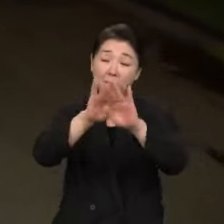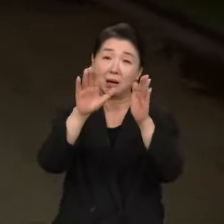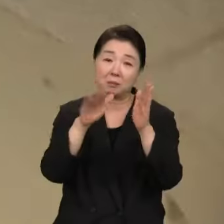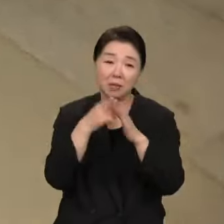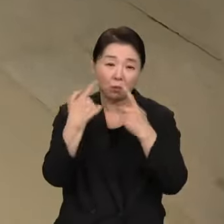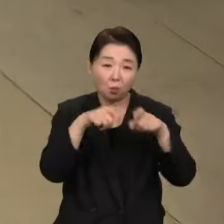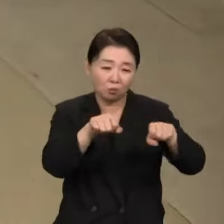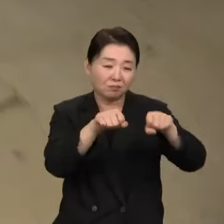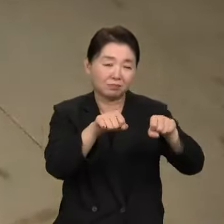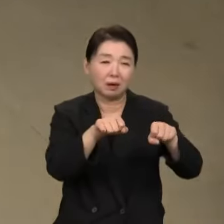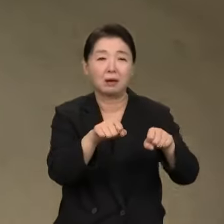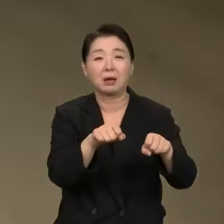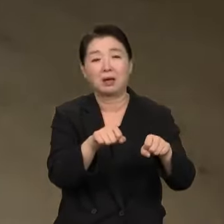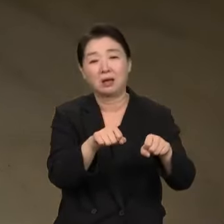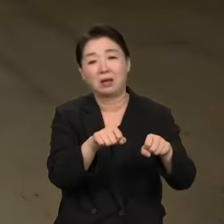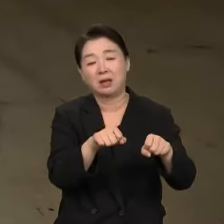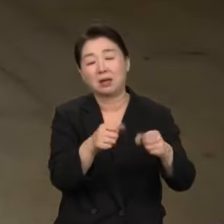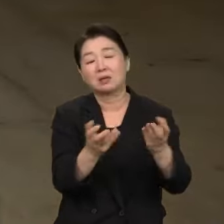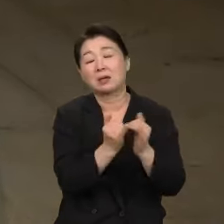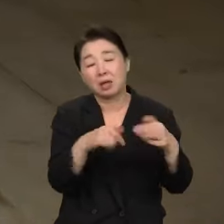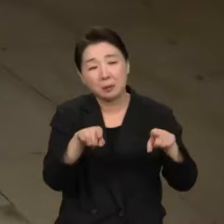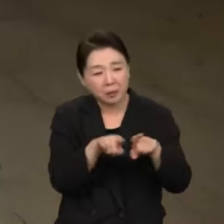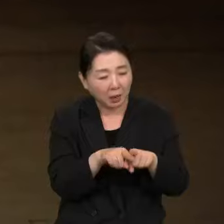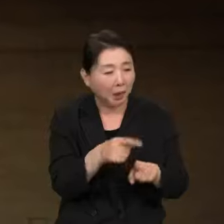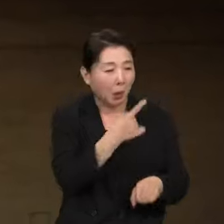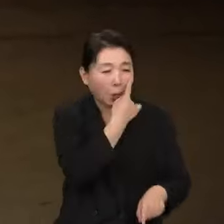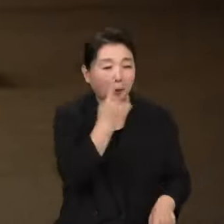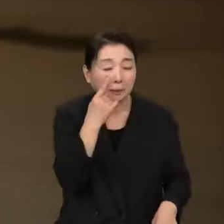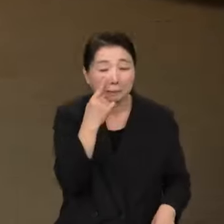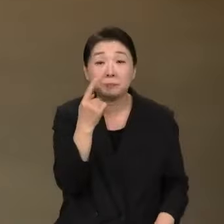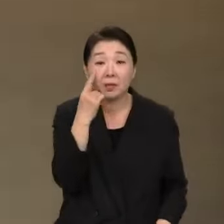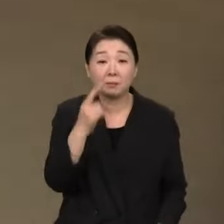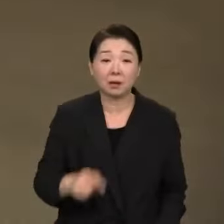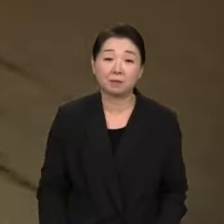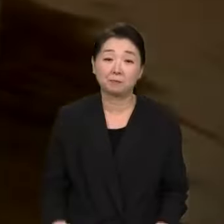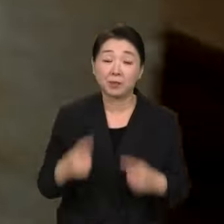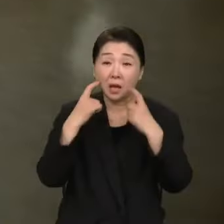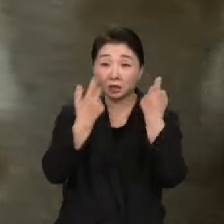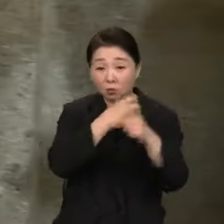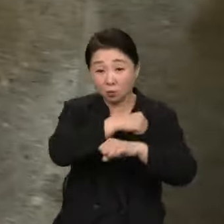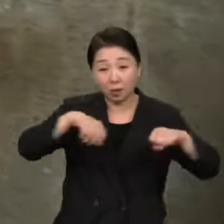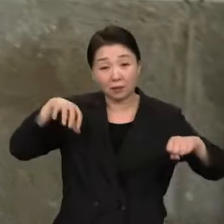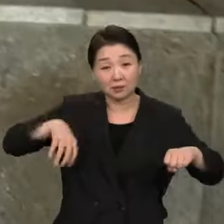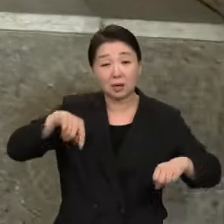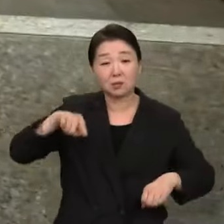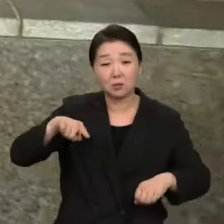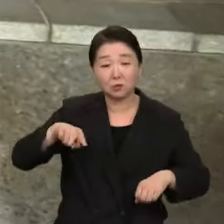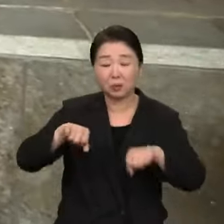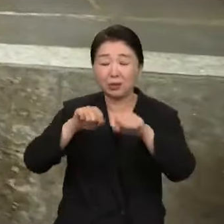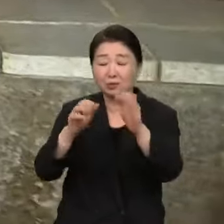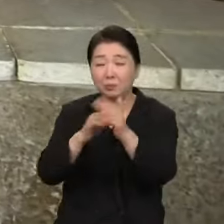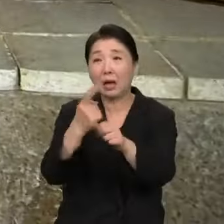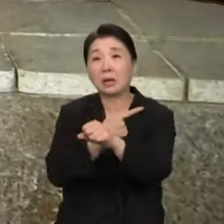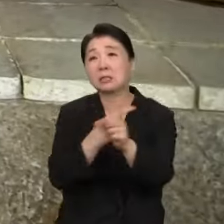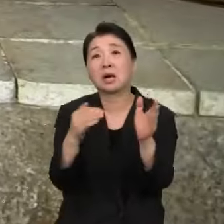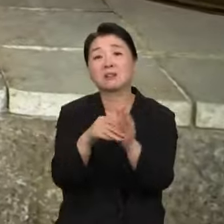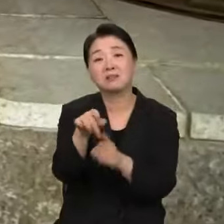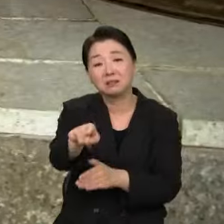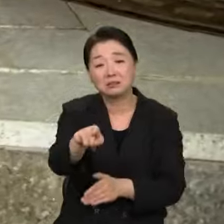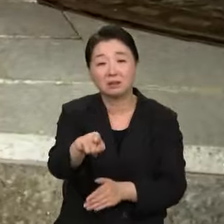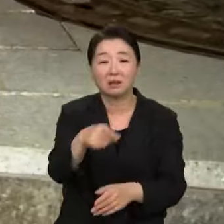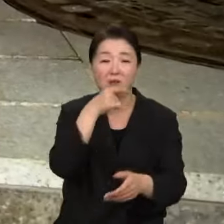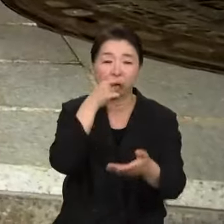치우는 청소 미화원들과 같이 돌아봤습니다. 한강공원 광장입니다. 이곳도 치우고 간 지 채 한 시간도 지나지